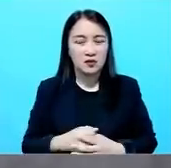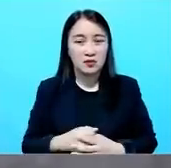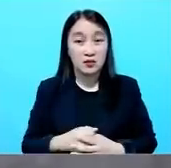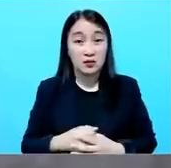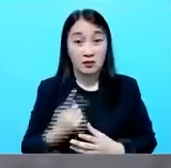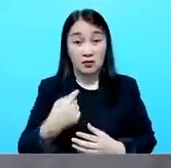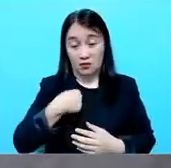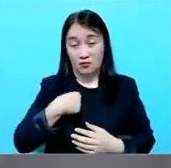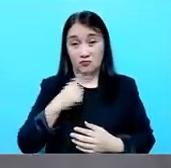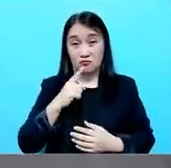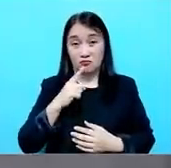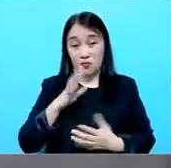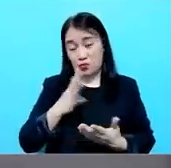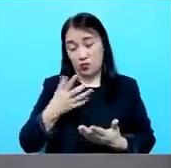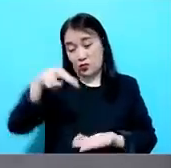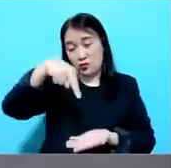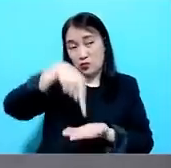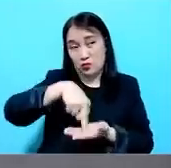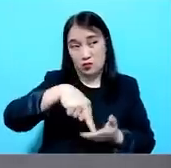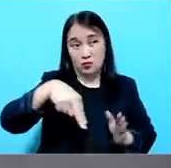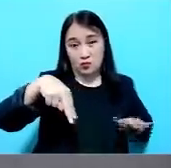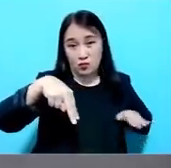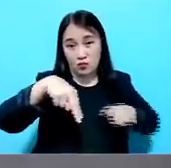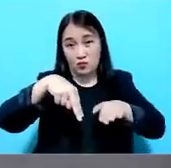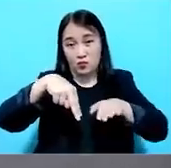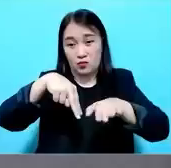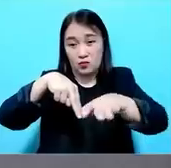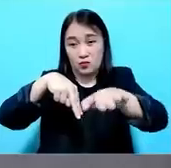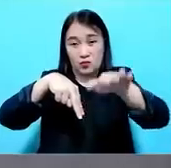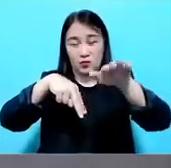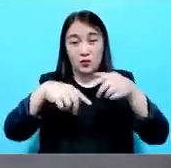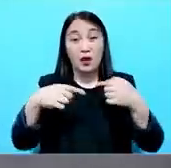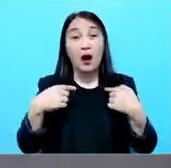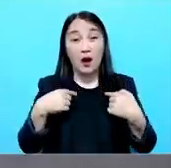ma'am. Dumaan lang po yung kotse. Tapos? Ayun po, tumayo lang po ako.